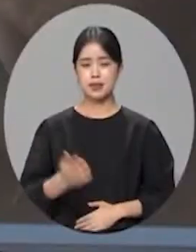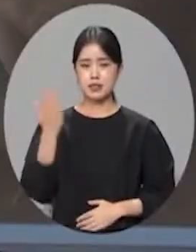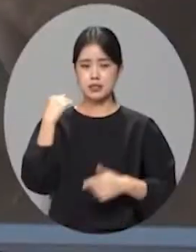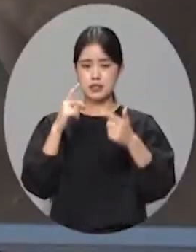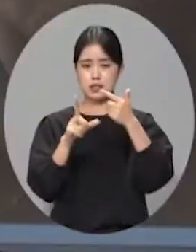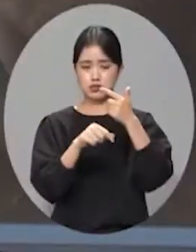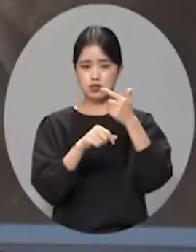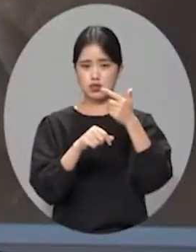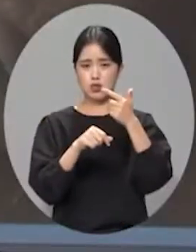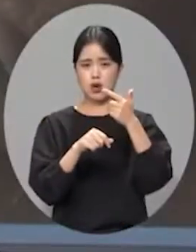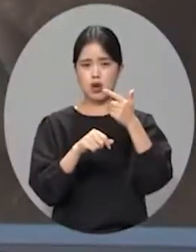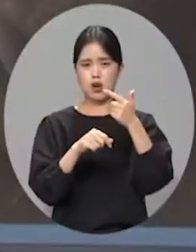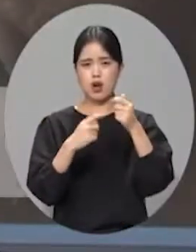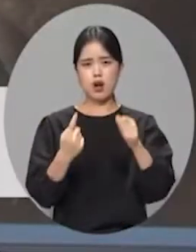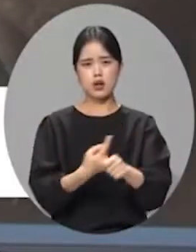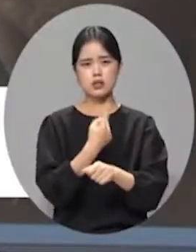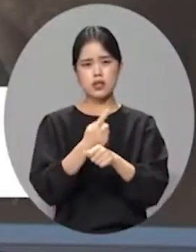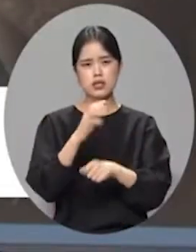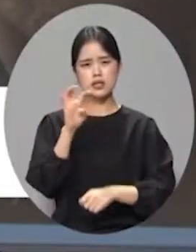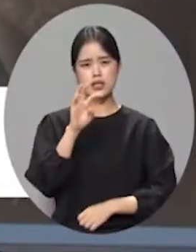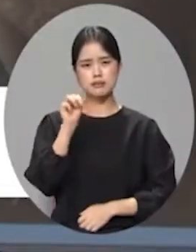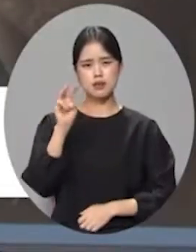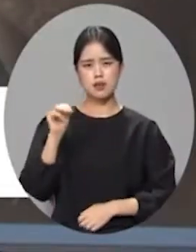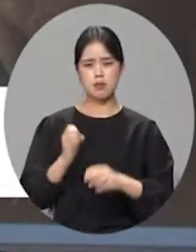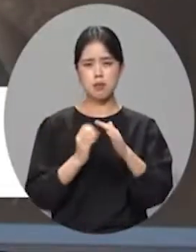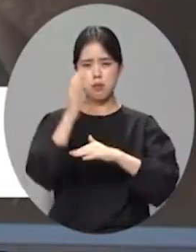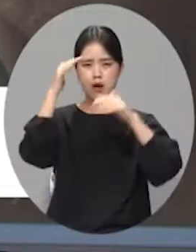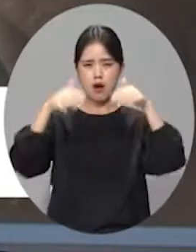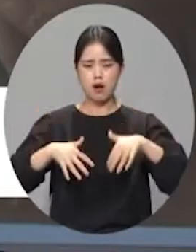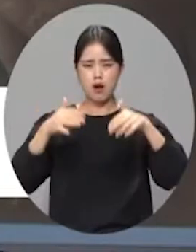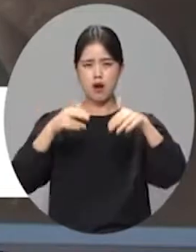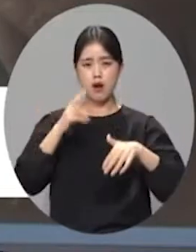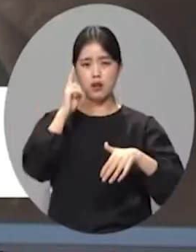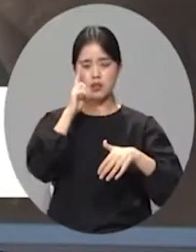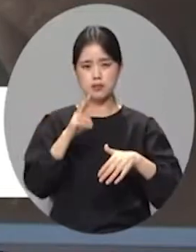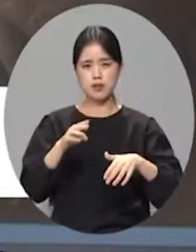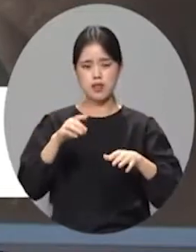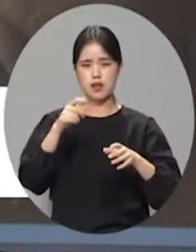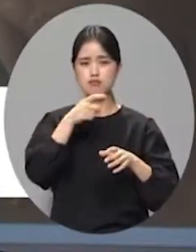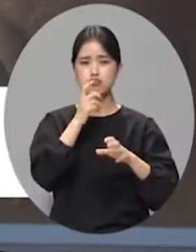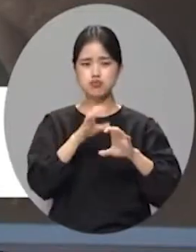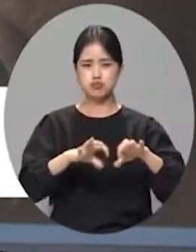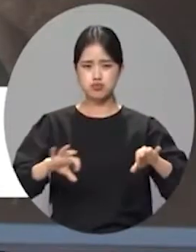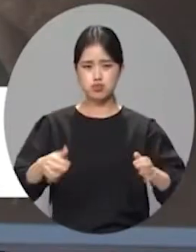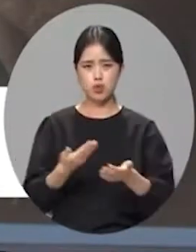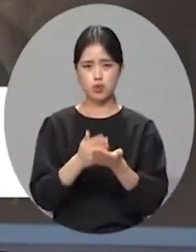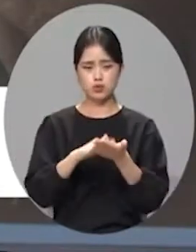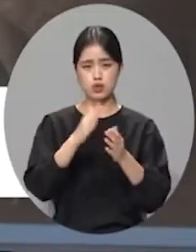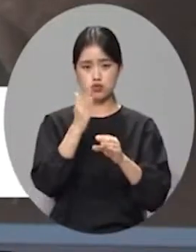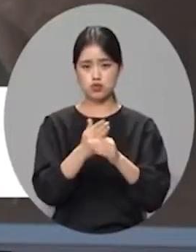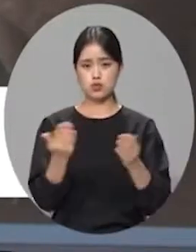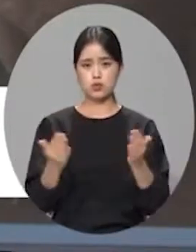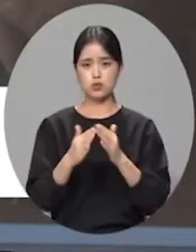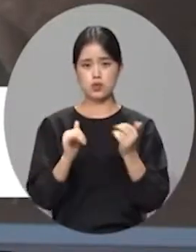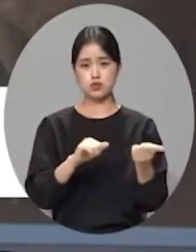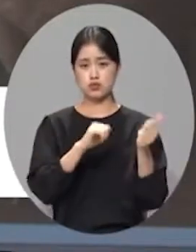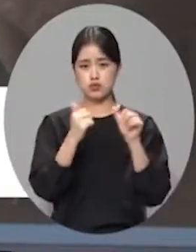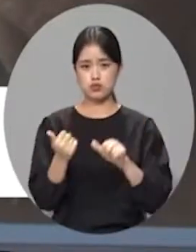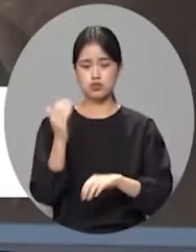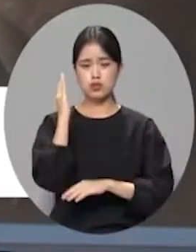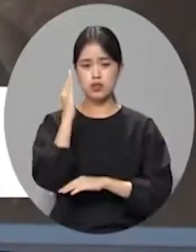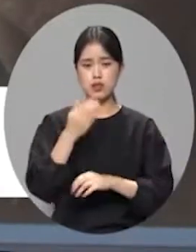지난 6월 하순 시간당 40mm가 넘는 폭우 속에 상수도 배관 공사를 하던 한 노동자가 숨진 사고를